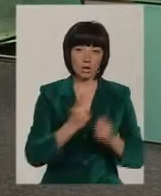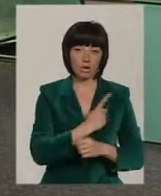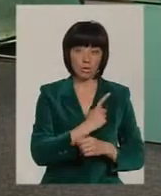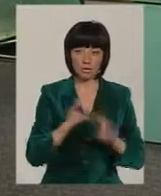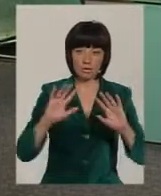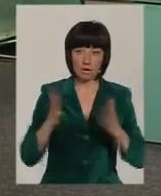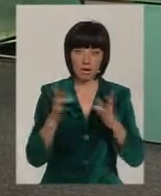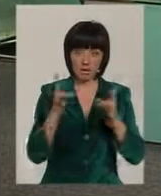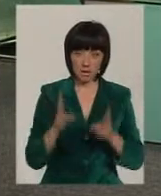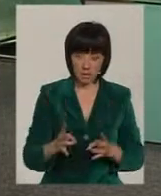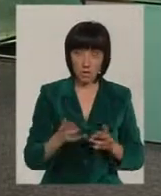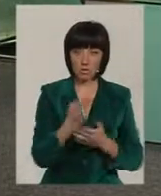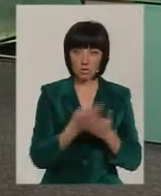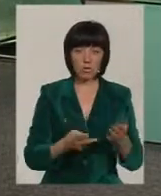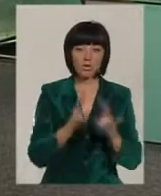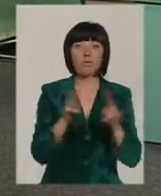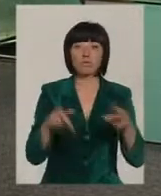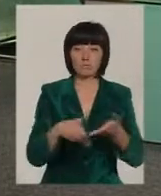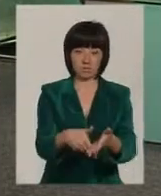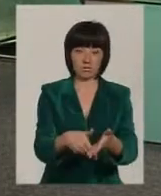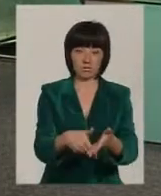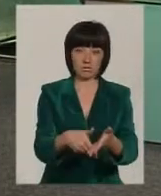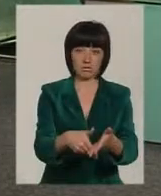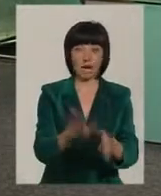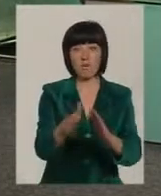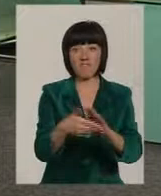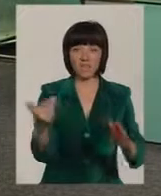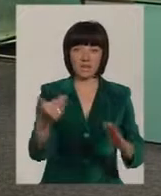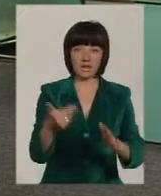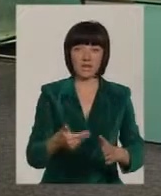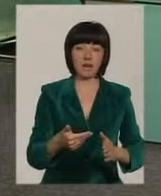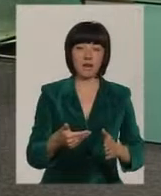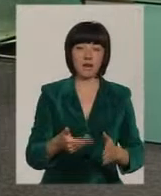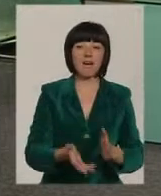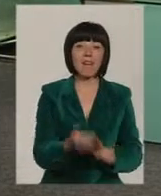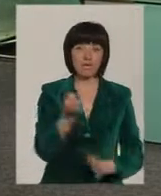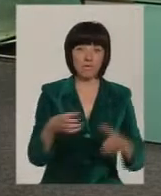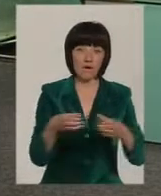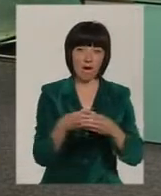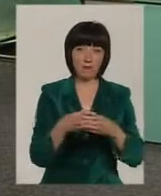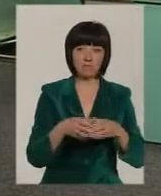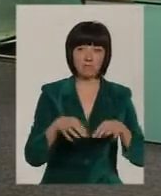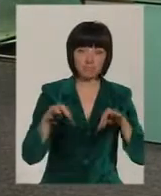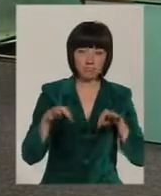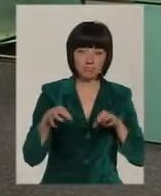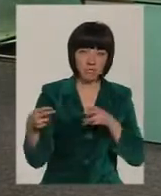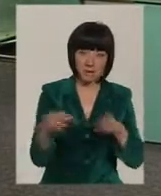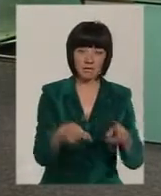наодинці трапиться лихо і ви будете тонути, вам просто не буде командувати допомогу або визвати навіть рятувальники, які могли б приїхати на місце